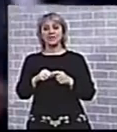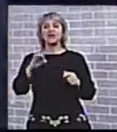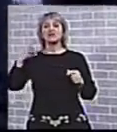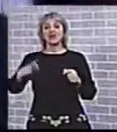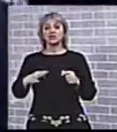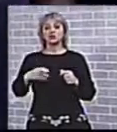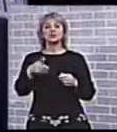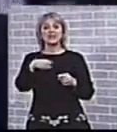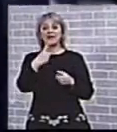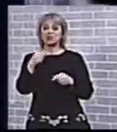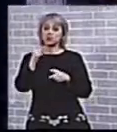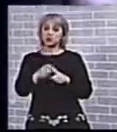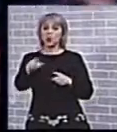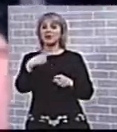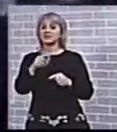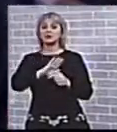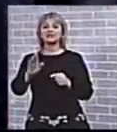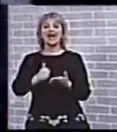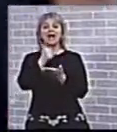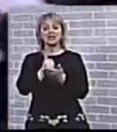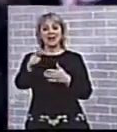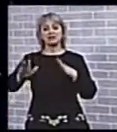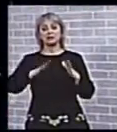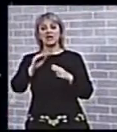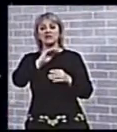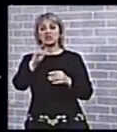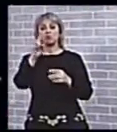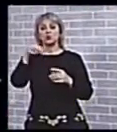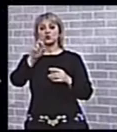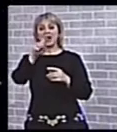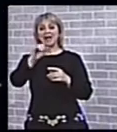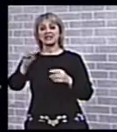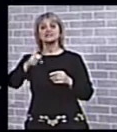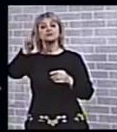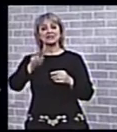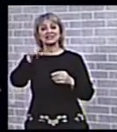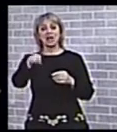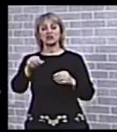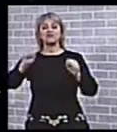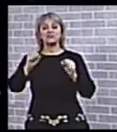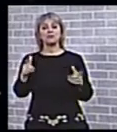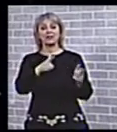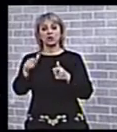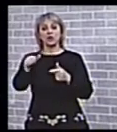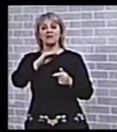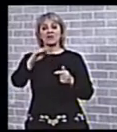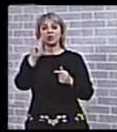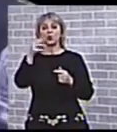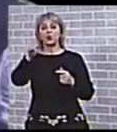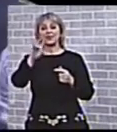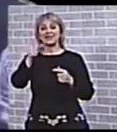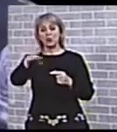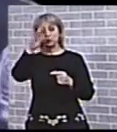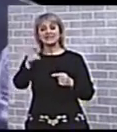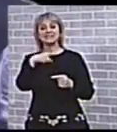Француз держит слово. И речь здесь не о главном тренере Фредерике Бужане, а о специалисте по физподготовке Франке Куне.